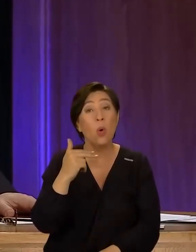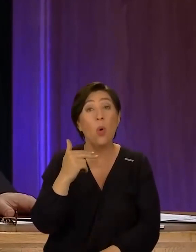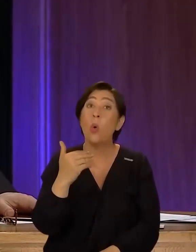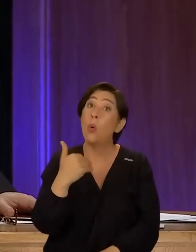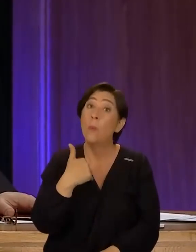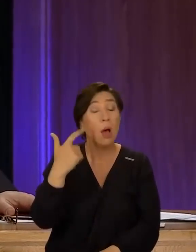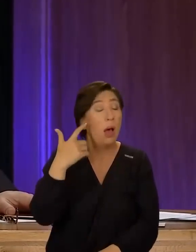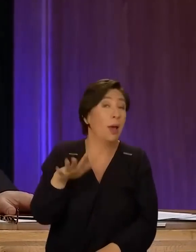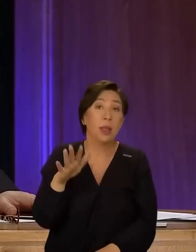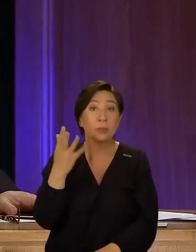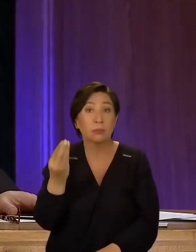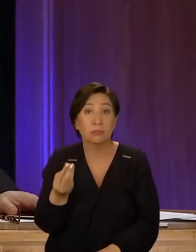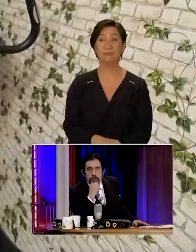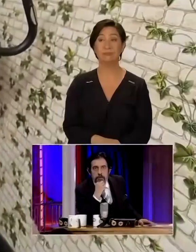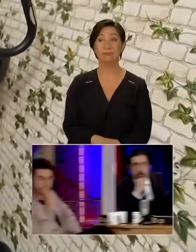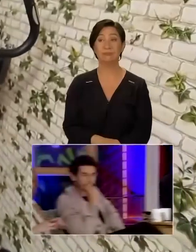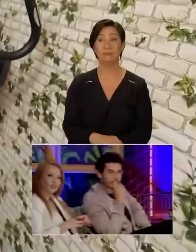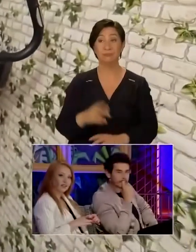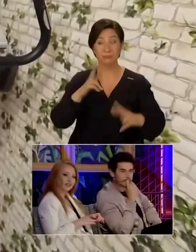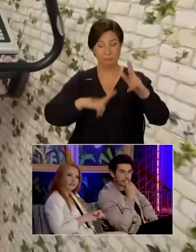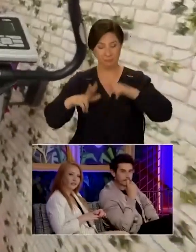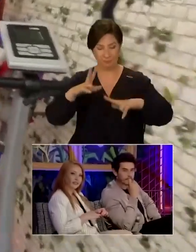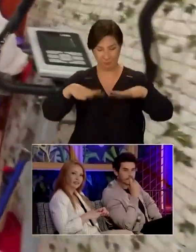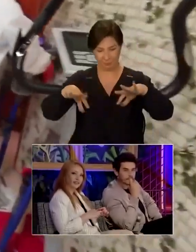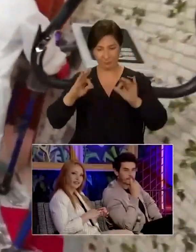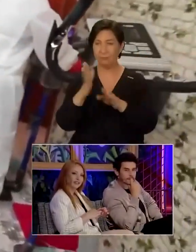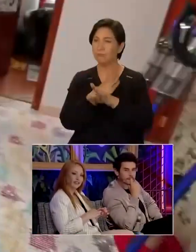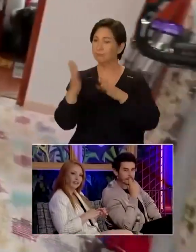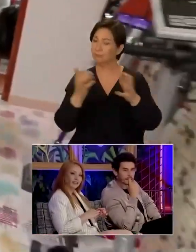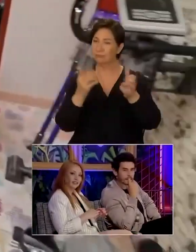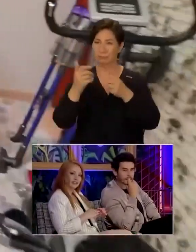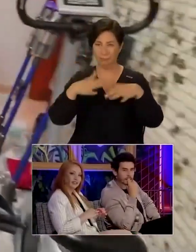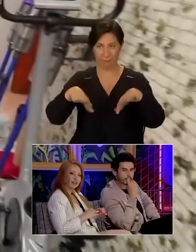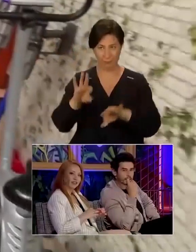ben hayrete düştüm yani. Görelim. Üzerlerini giyinip malzemelerini kuşanıyor.